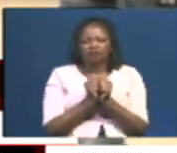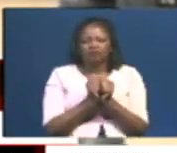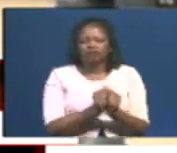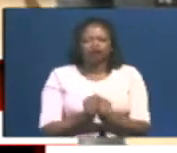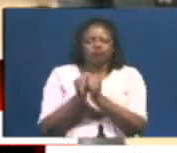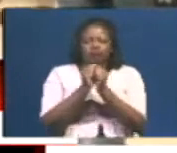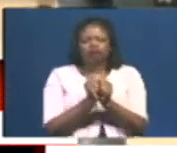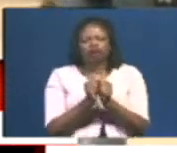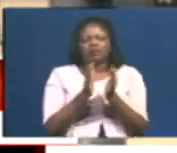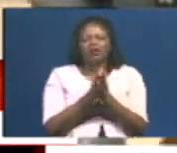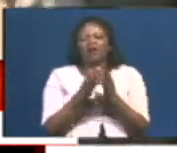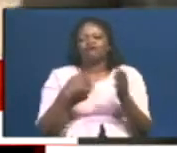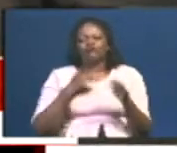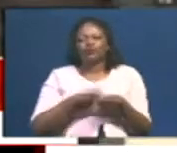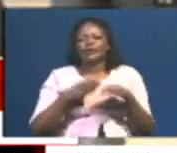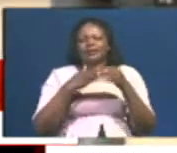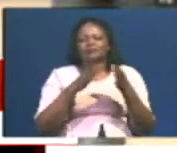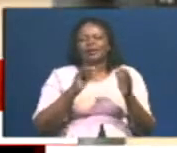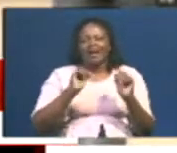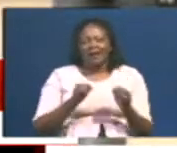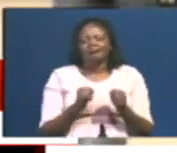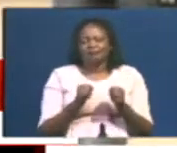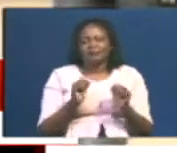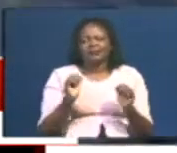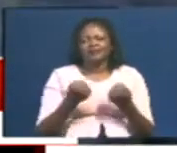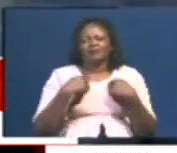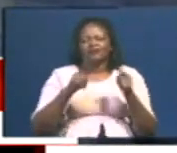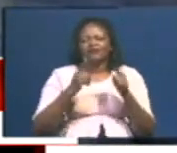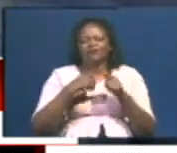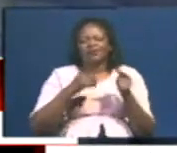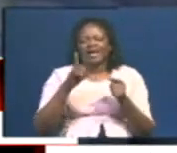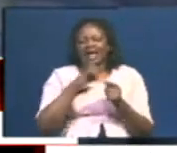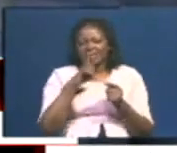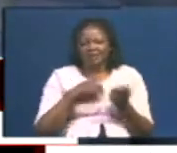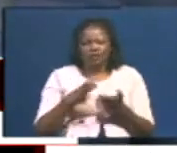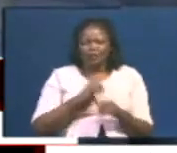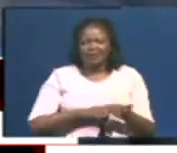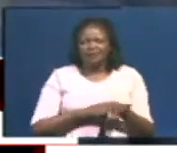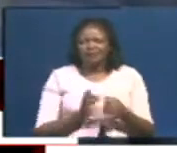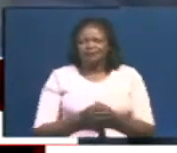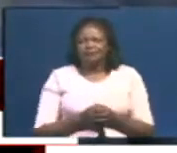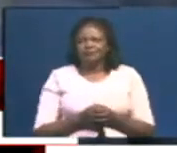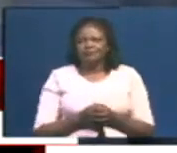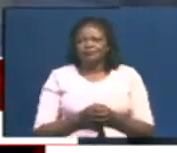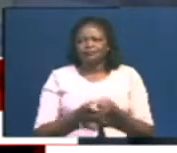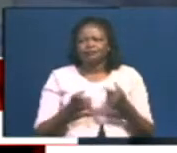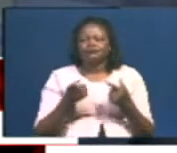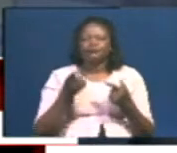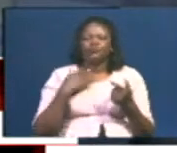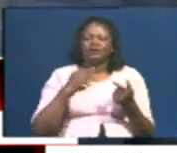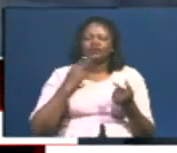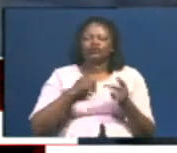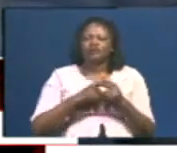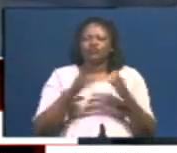at least wataweza kujinasua kwa hii ushumi venye iko. Miaka inasonga. Sasa inataka tuanzishe kikundi hata watu